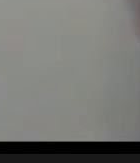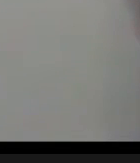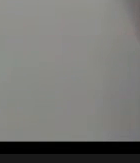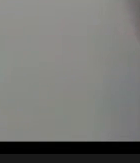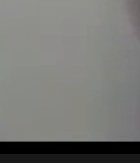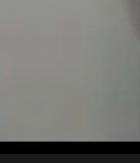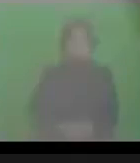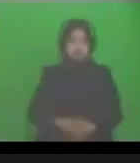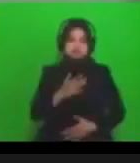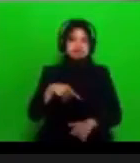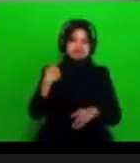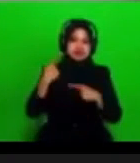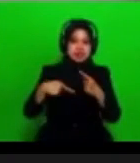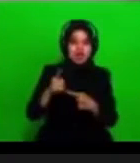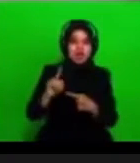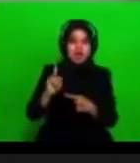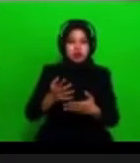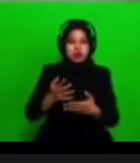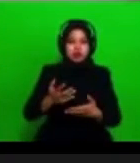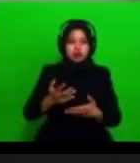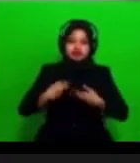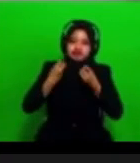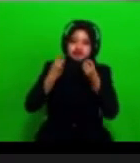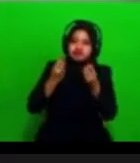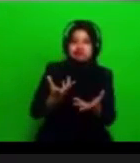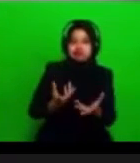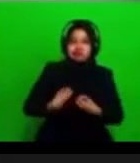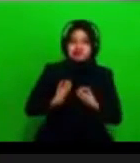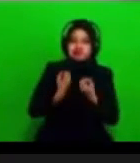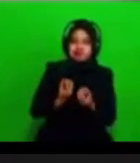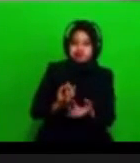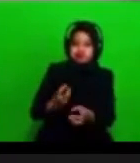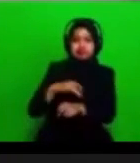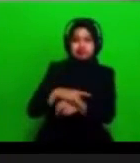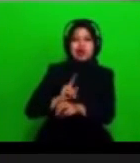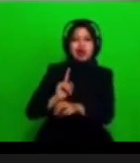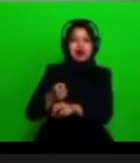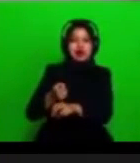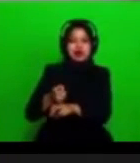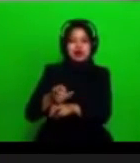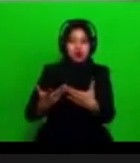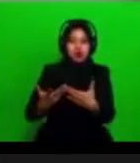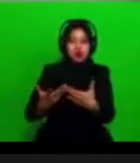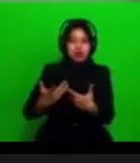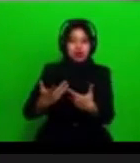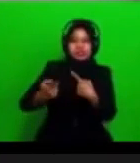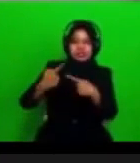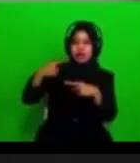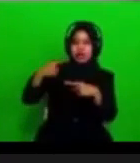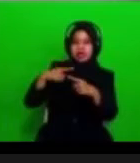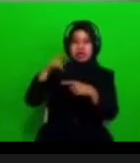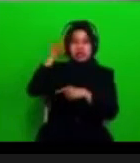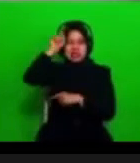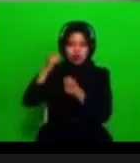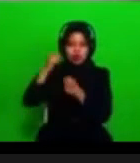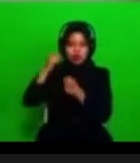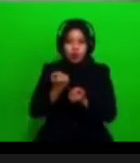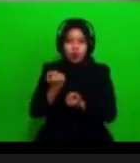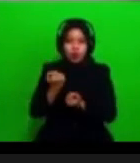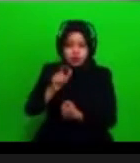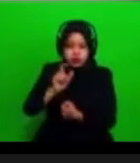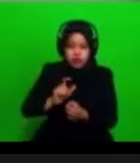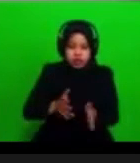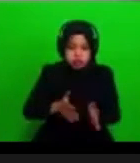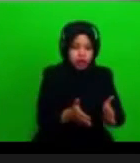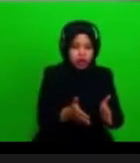juga cerita lara serta nestapa yang tertoreh. Mulai dari kisah pencarian sinyal ke pinggir jalan